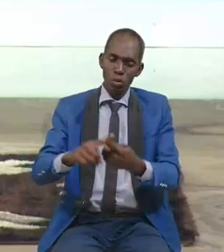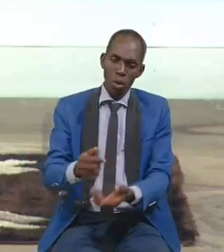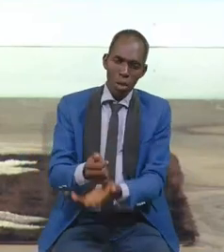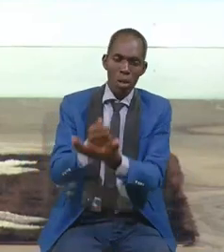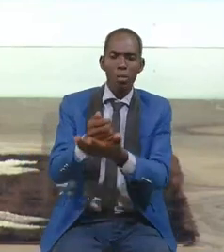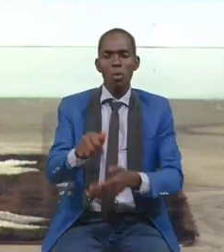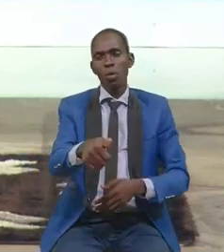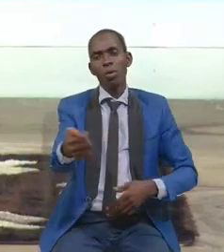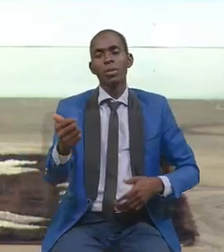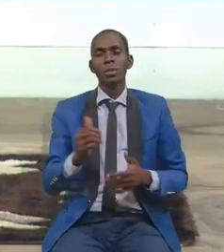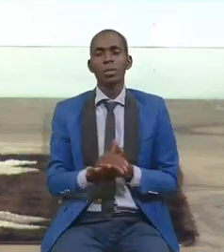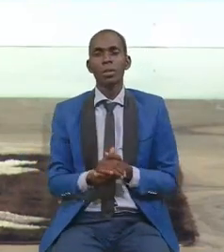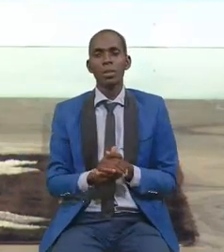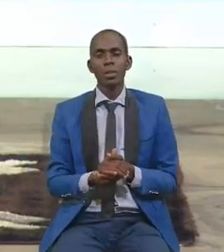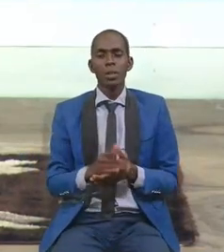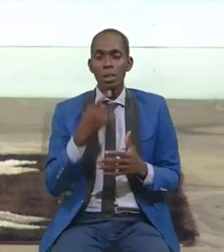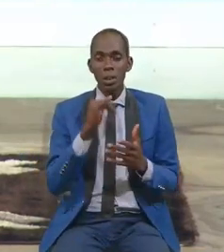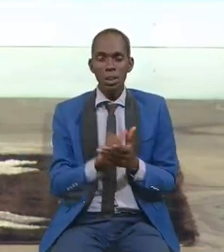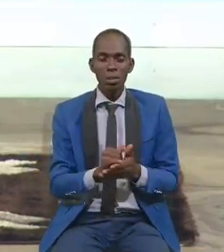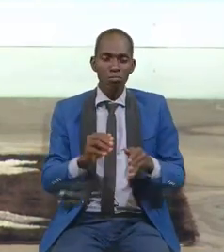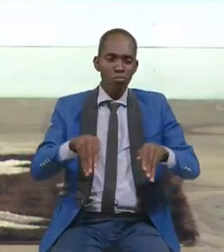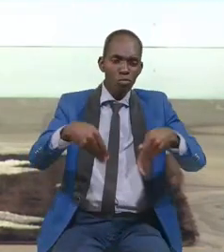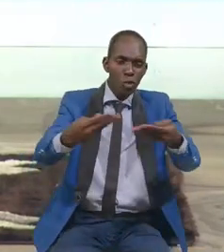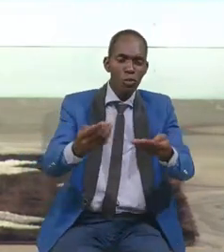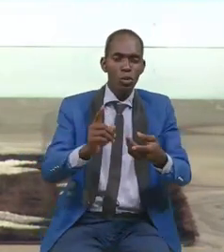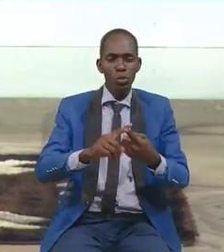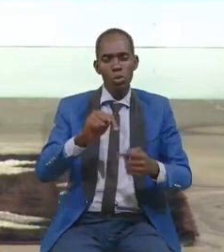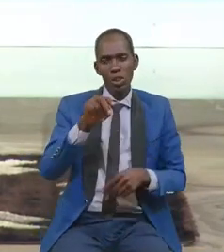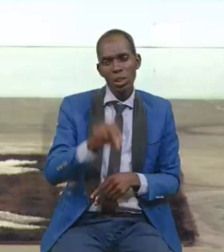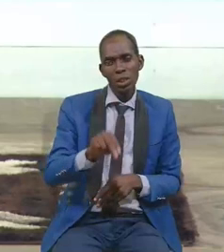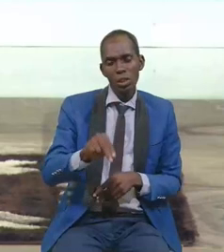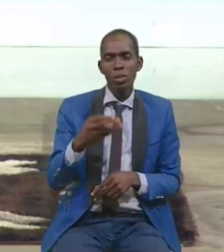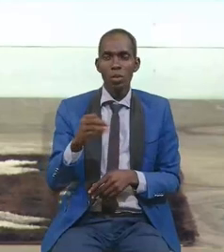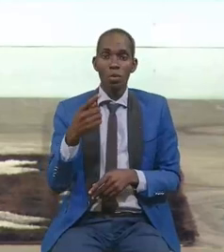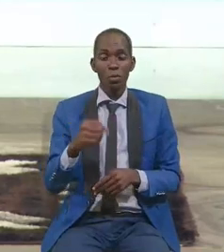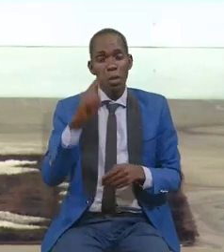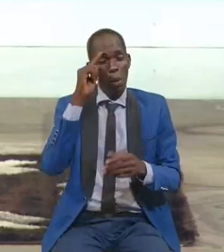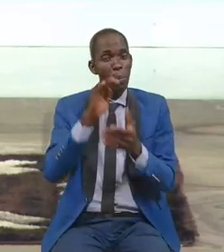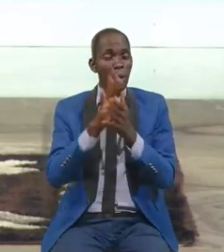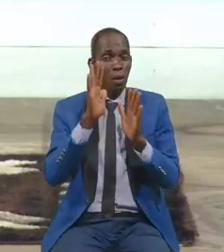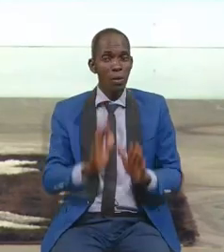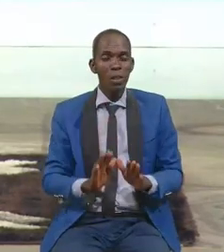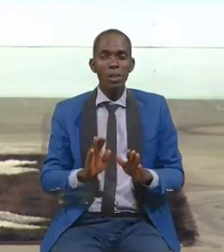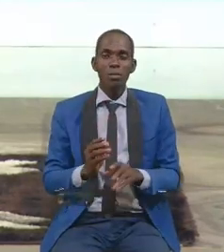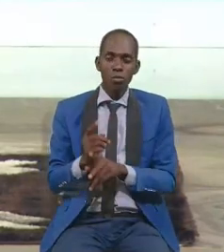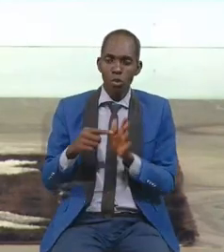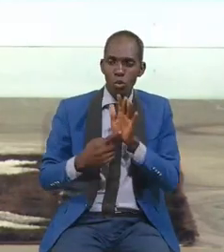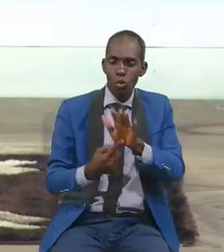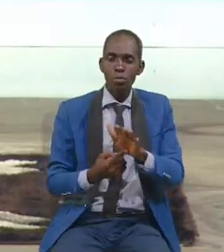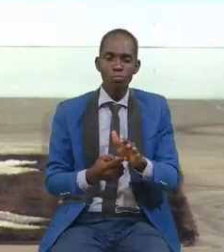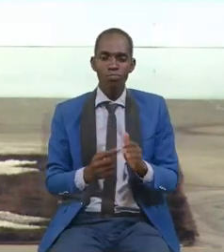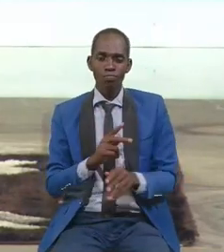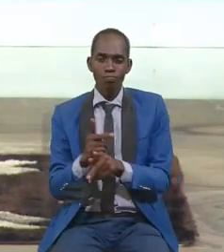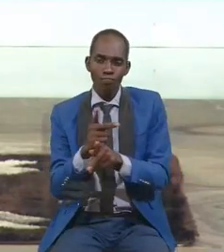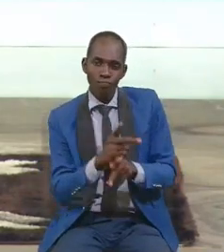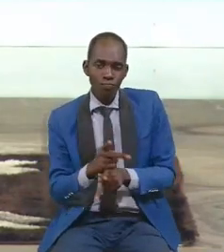il faut subvenir à leurs besoins. Je dis, si vous voyez aux besoins des saints, exercez l'hospitalité. Bénissez